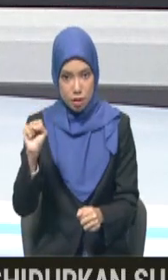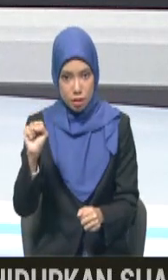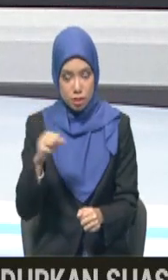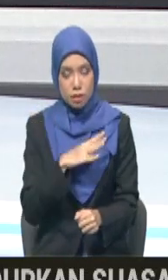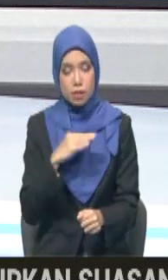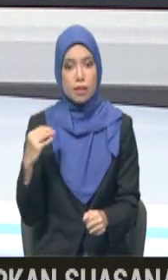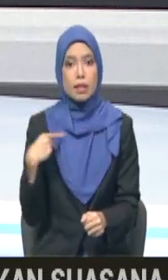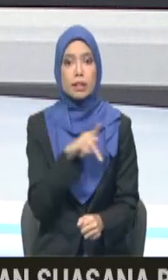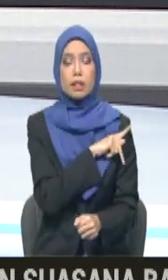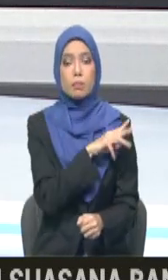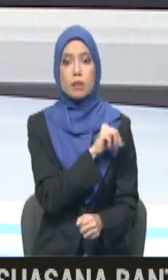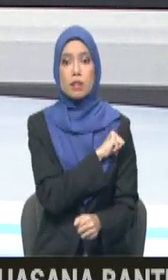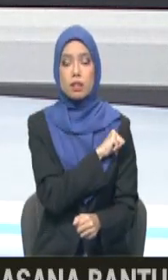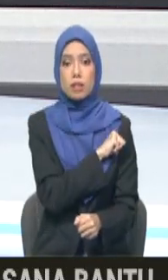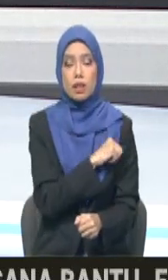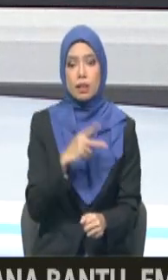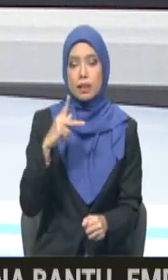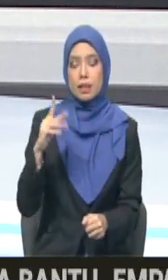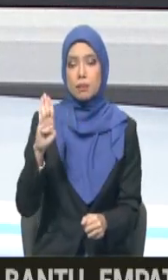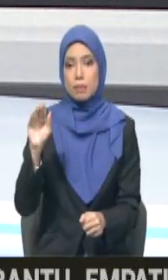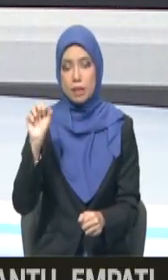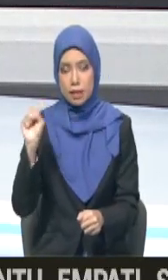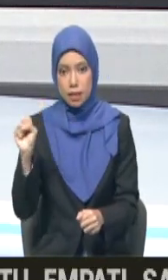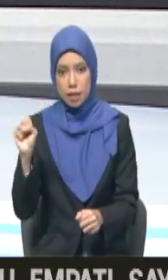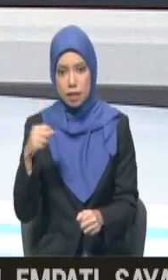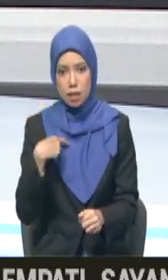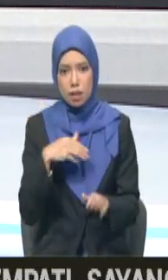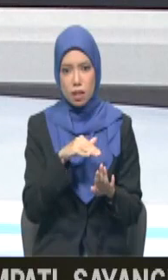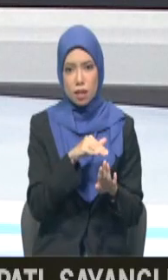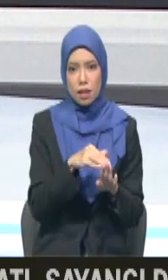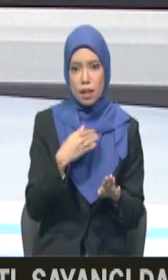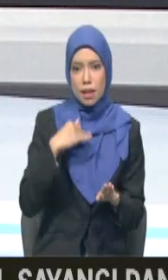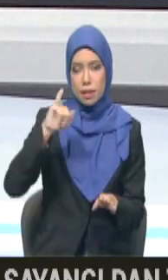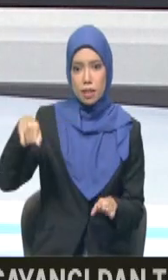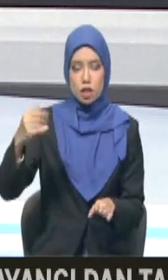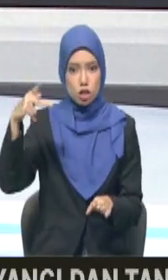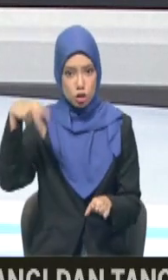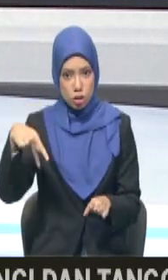Kementerian Kebudayaan belia dan sukan karnival berlangsung di jerudong Park